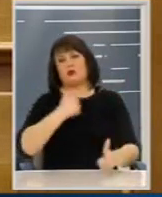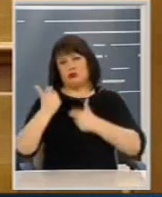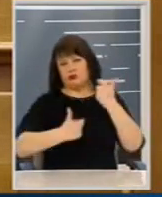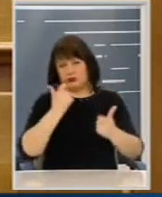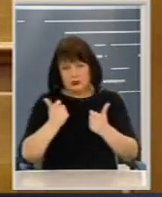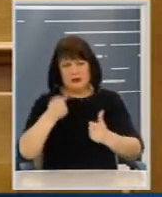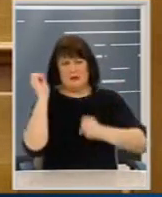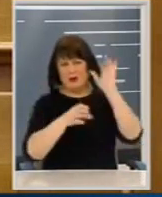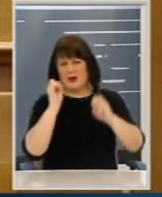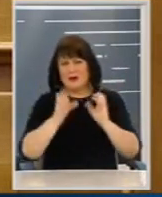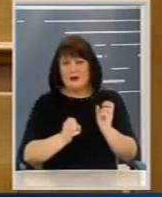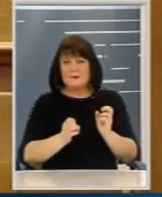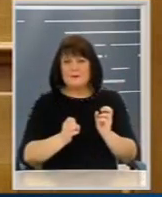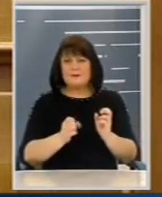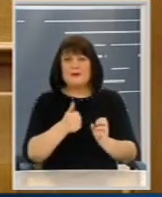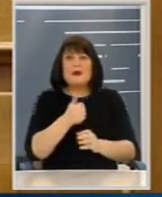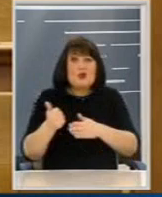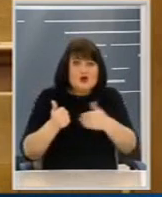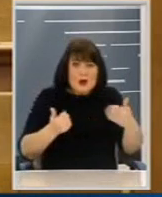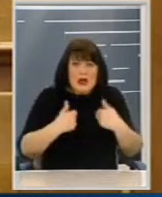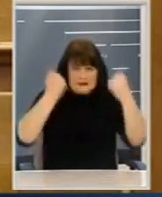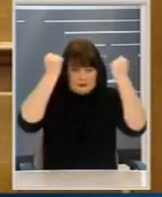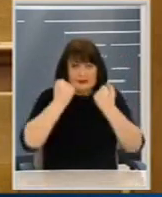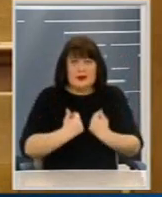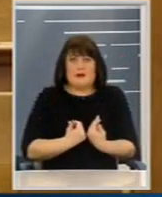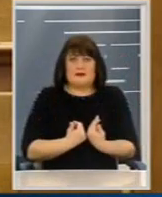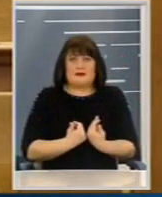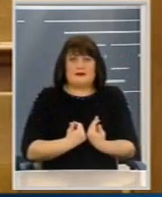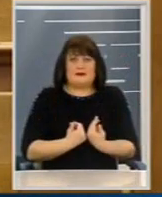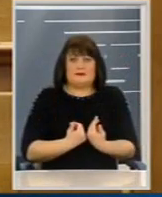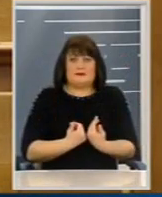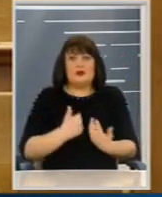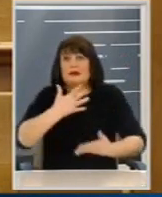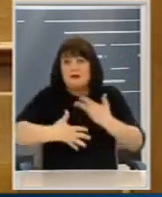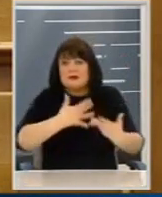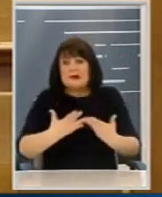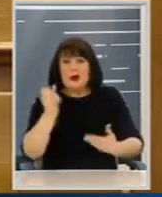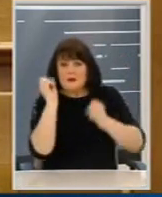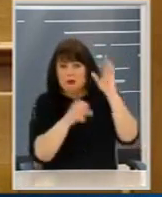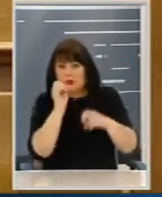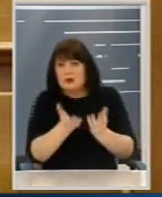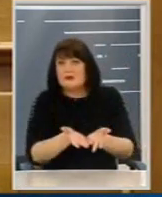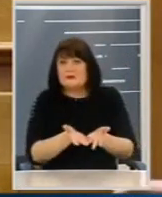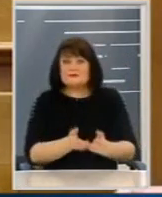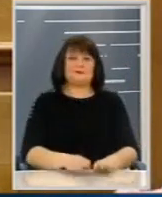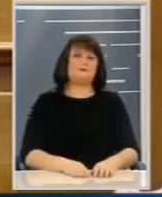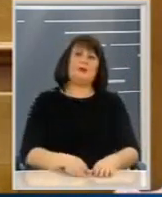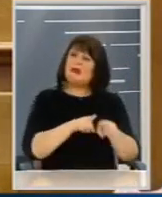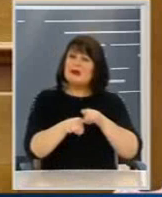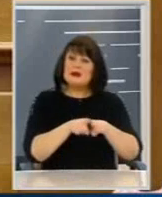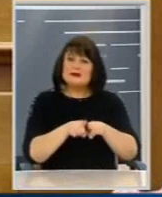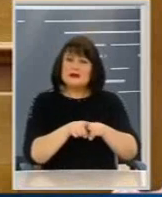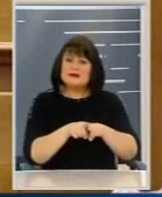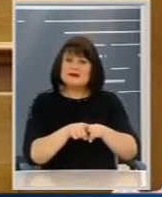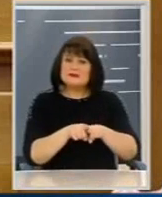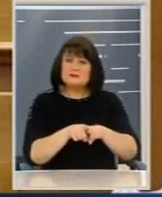κινητοποίησεων, μόνο την αριστερά ζημιώνει. Άσχετα με το αν πολλές φορές αυτή η πρακτική